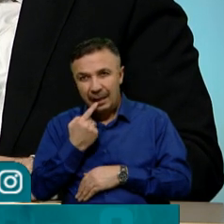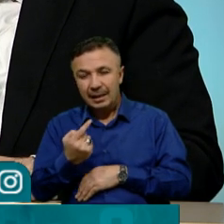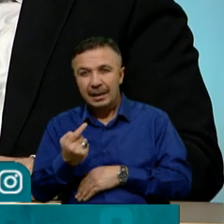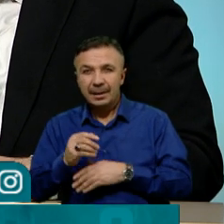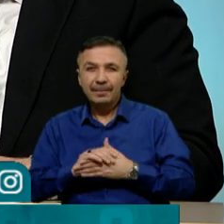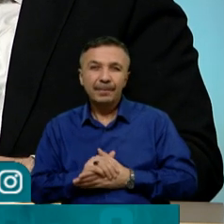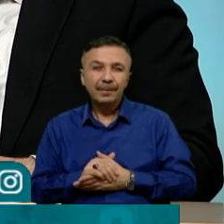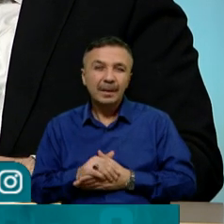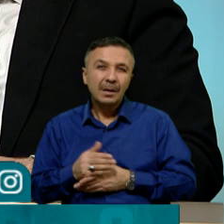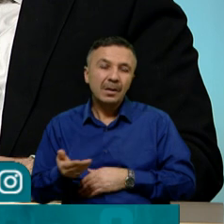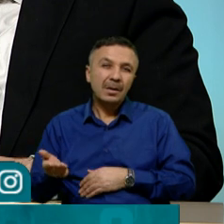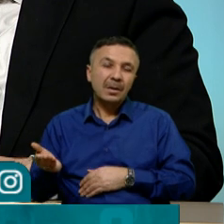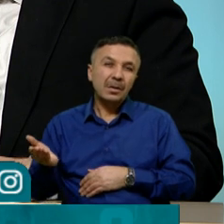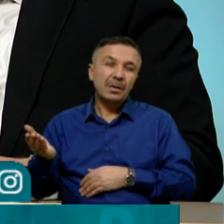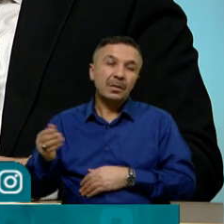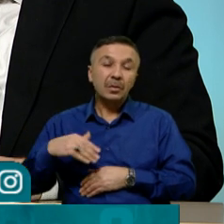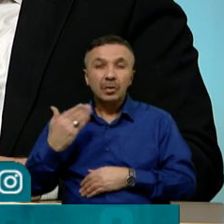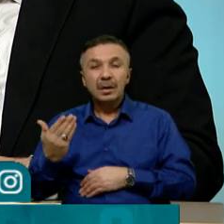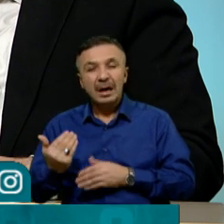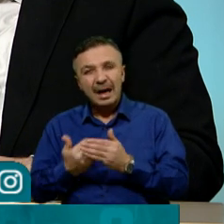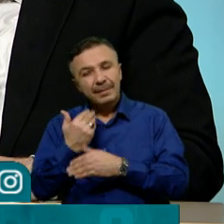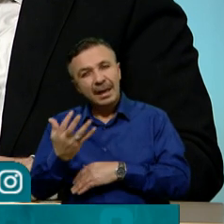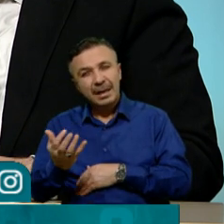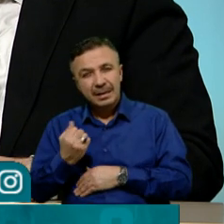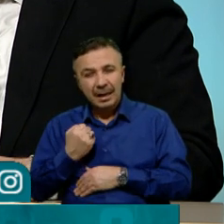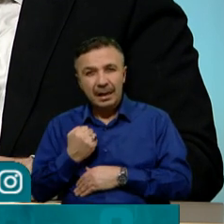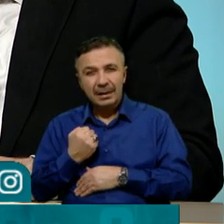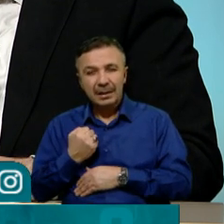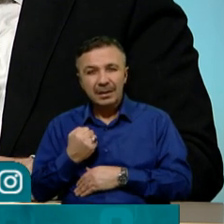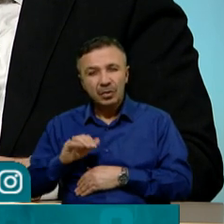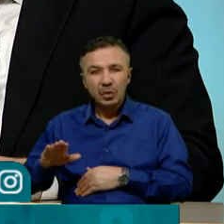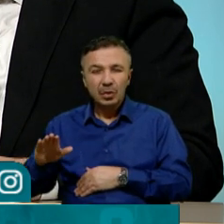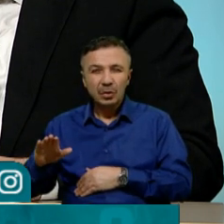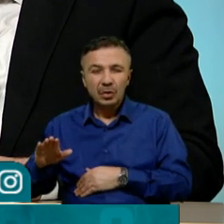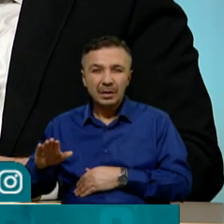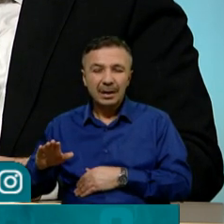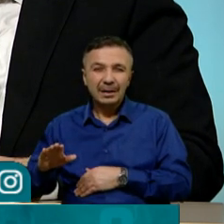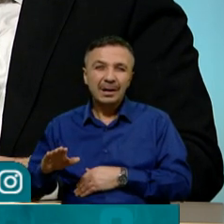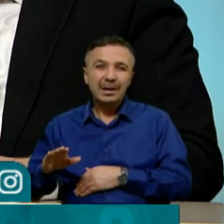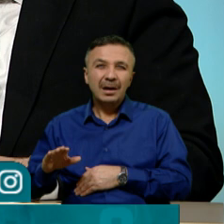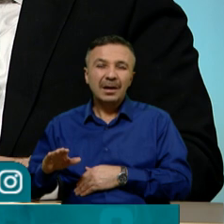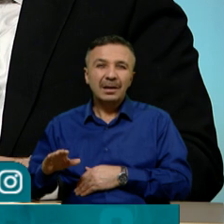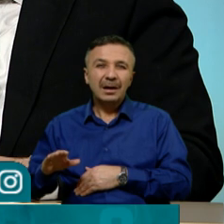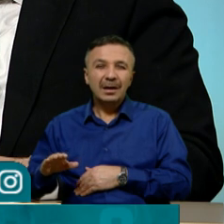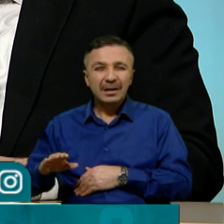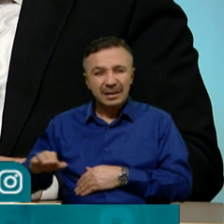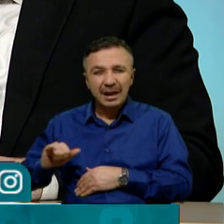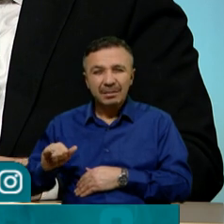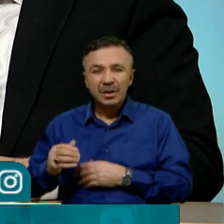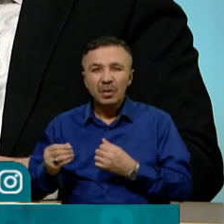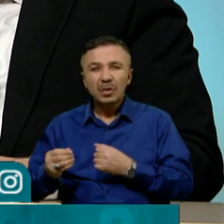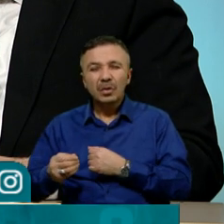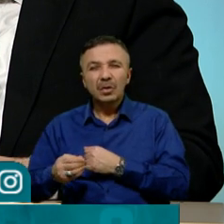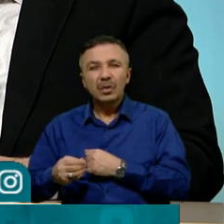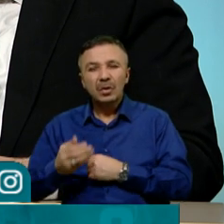Evet evet son hafta sonu başladık çocuklarla iyice başımda çok yoruldu canımı yormak istemiyorum da Yani acaba